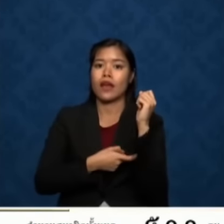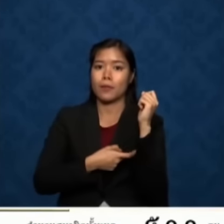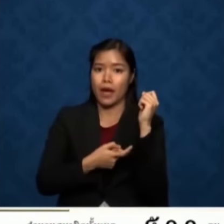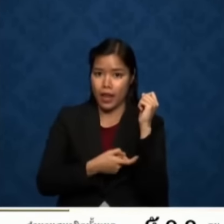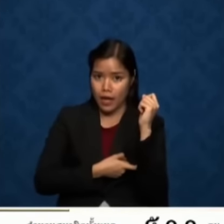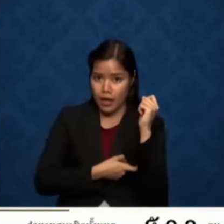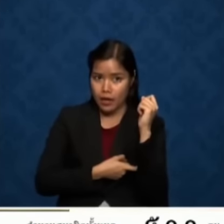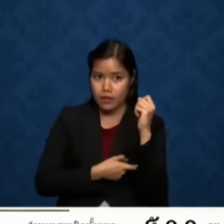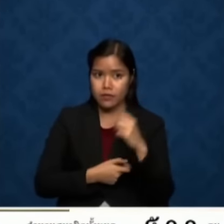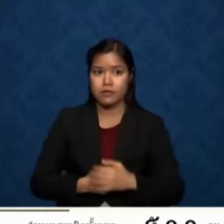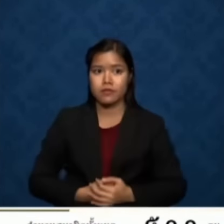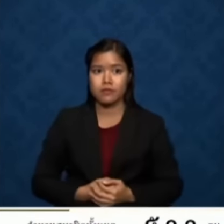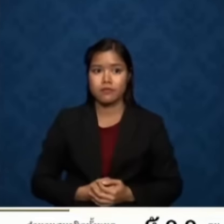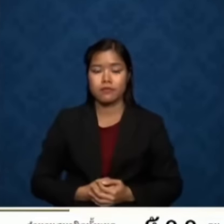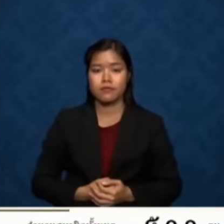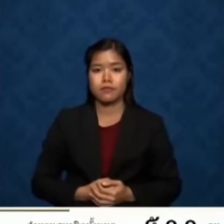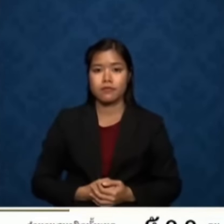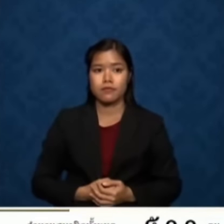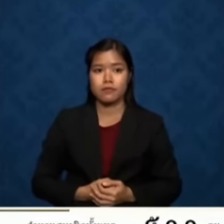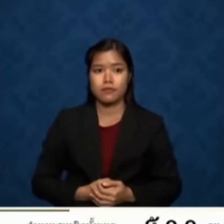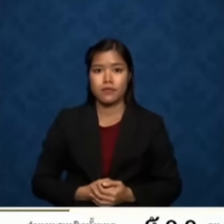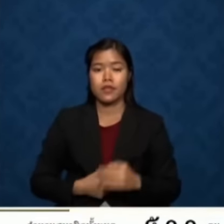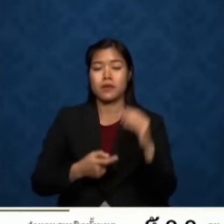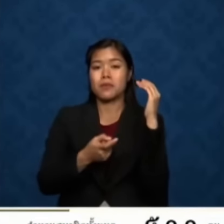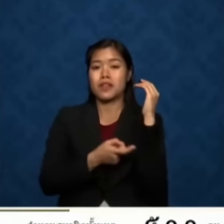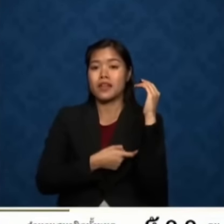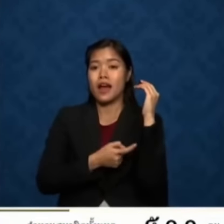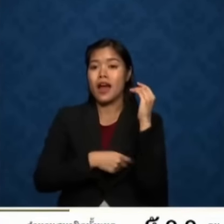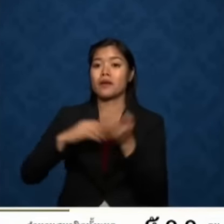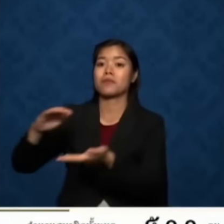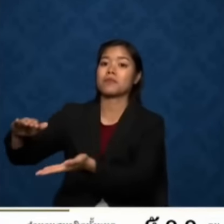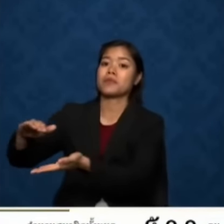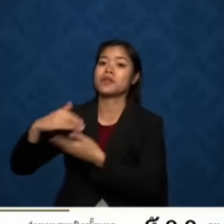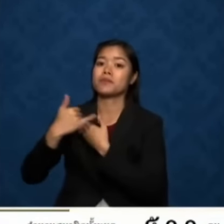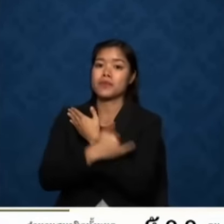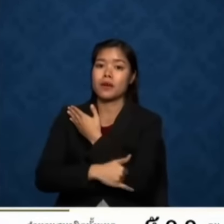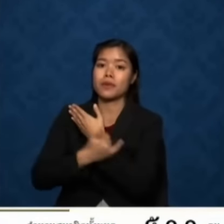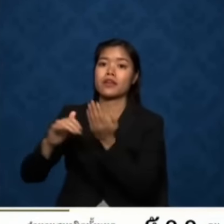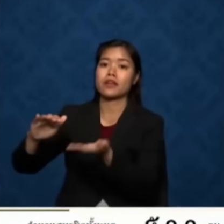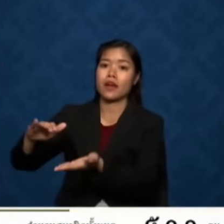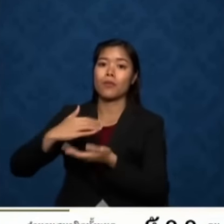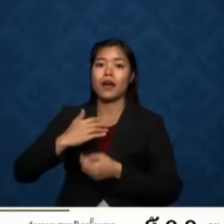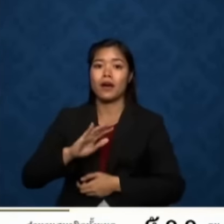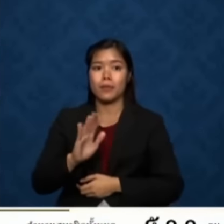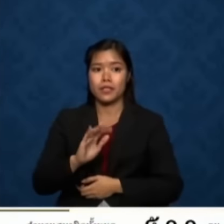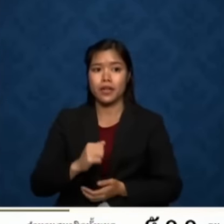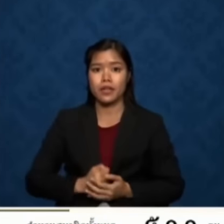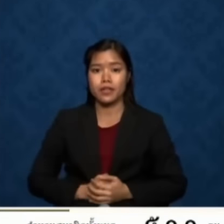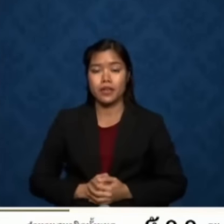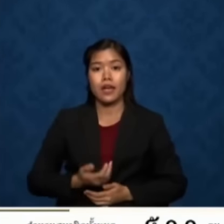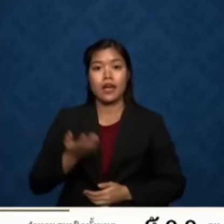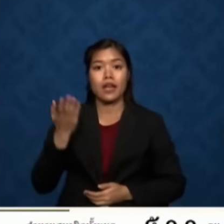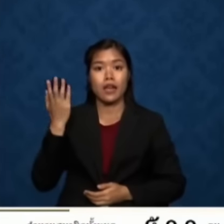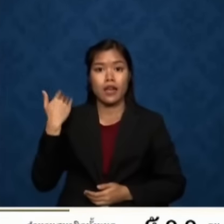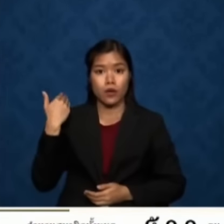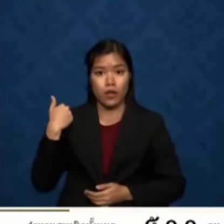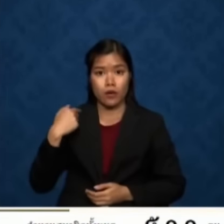ไม่ใช่ไปสกัดยางต่างประเทศเข้าอันนี้ก็เป็นความเห็นสมัยท่านชวนเป็นนายกรัฐ